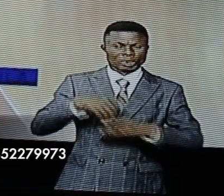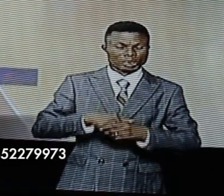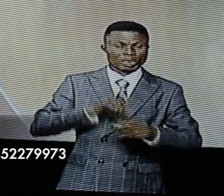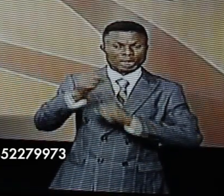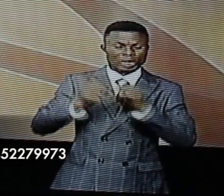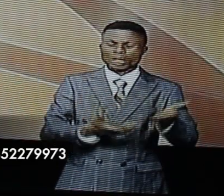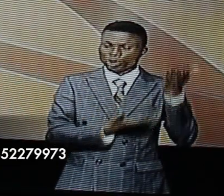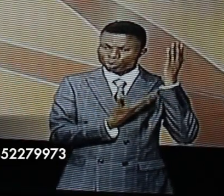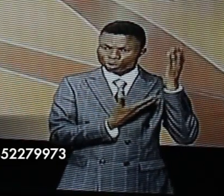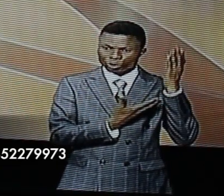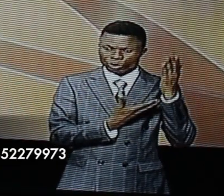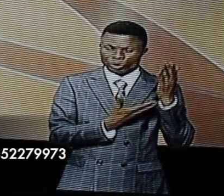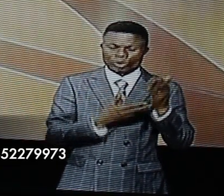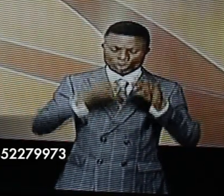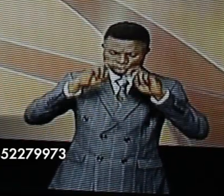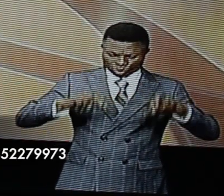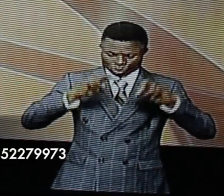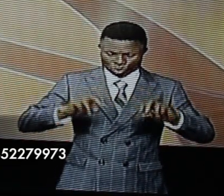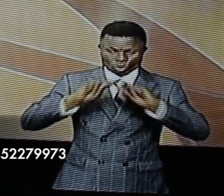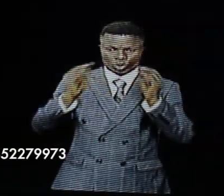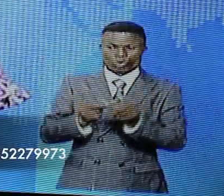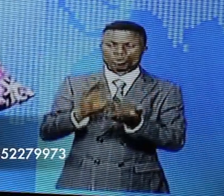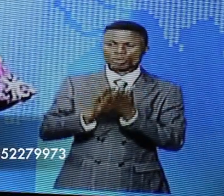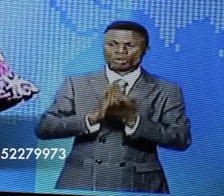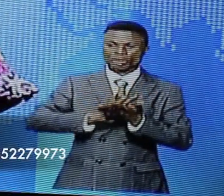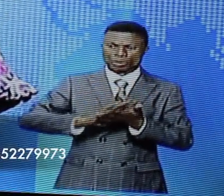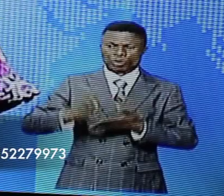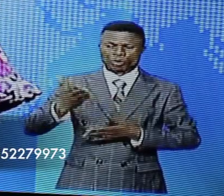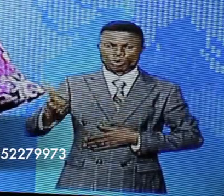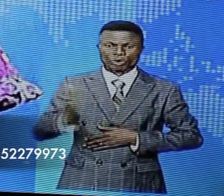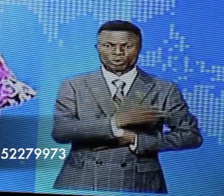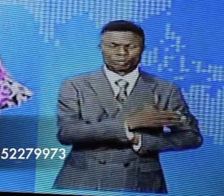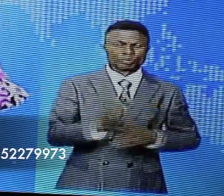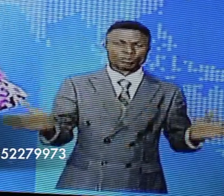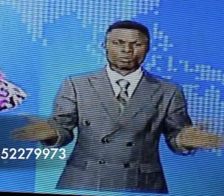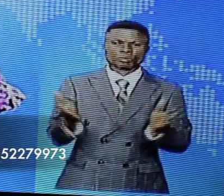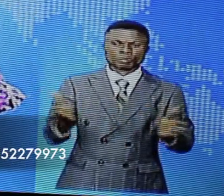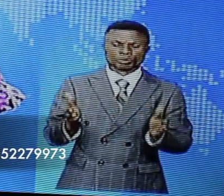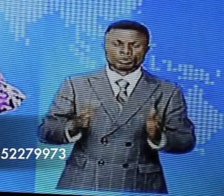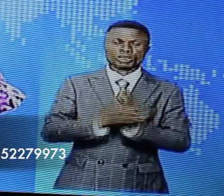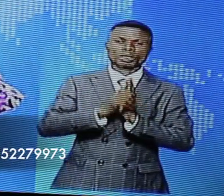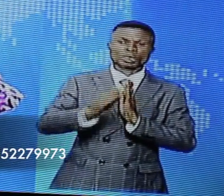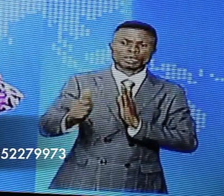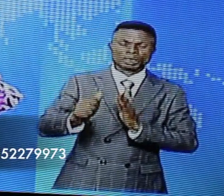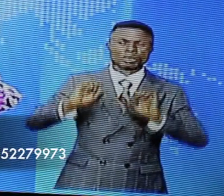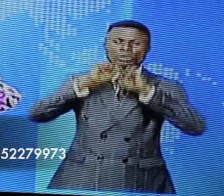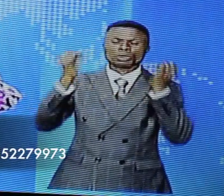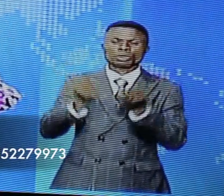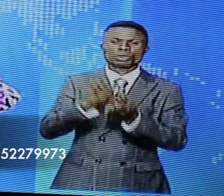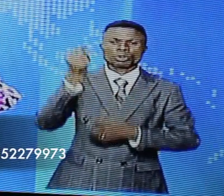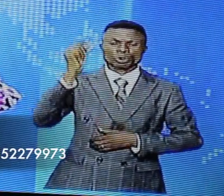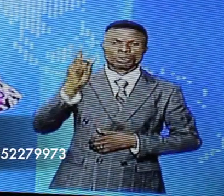combats salutaires d'assainissement de leur corporation. Parlons renforcement des performances de la société minière